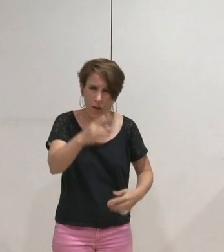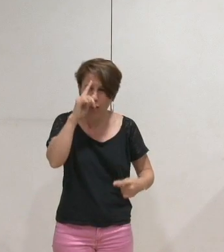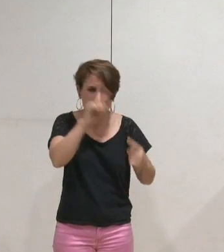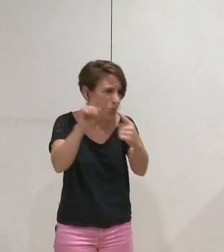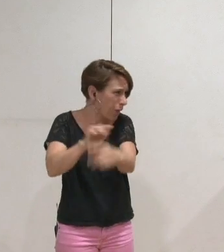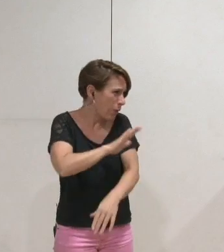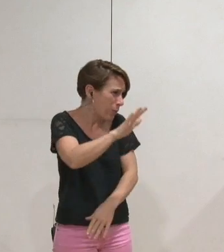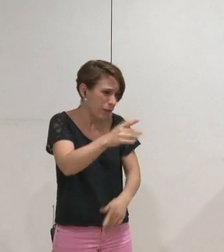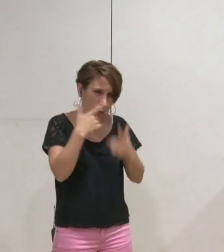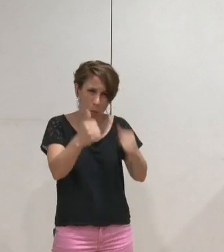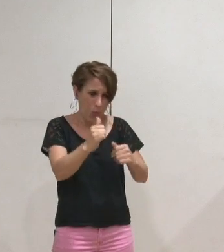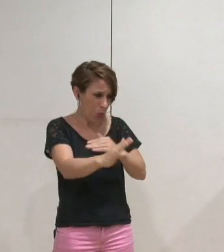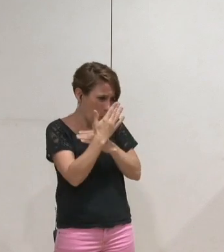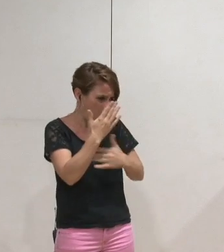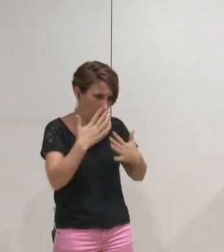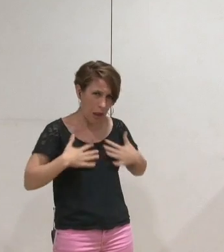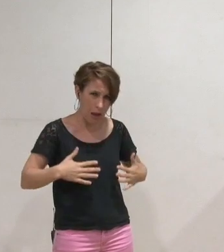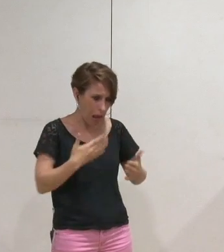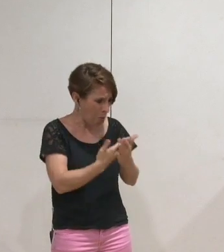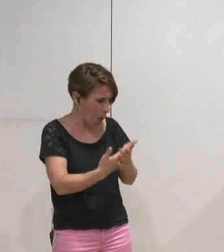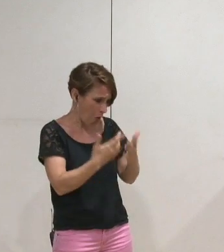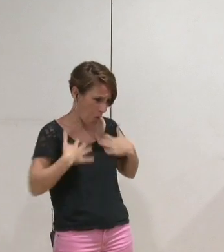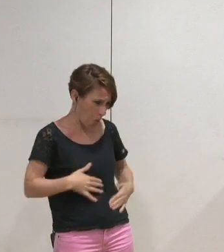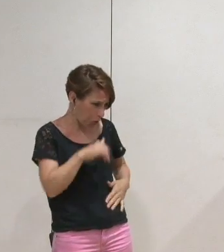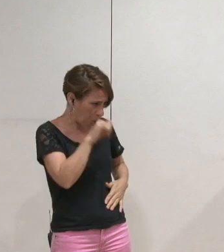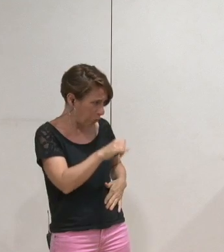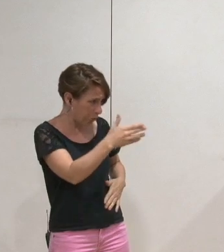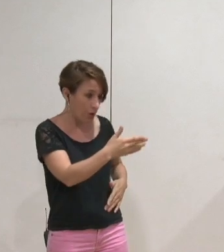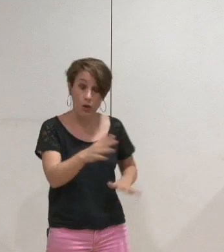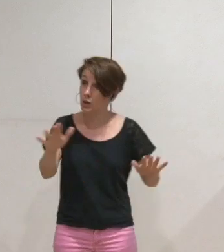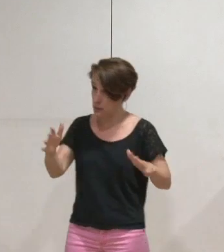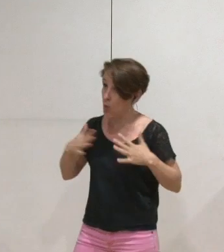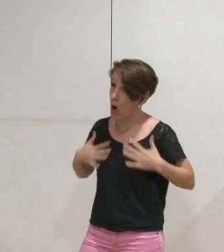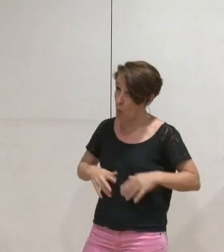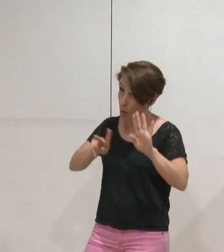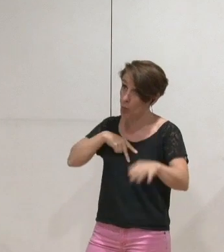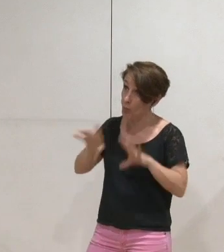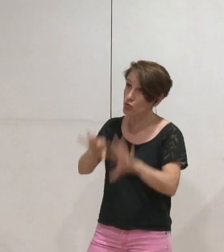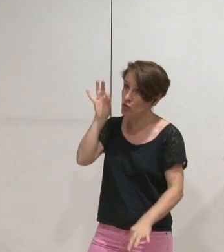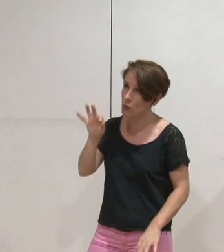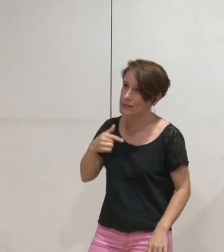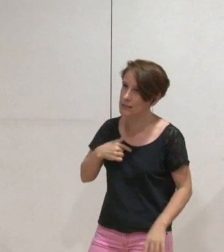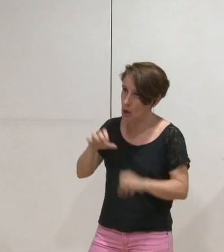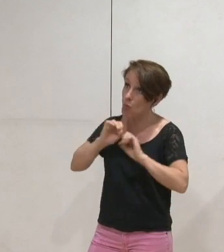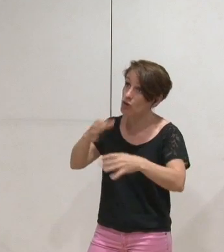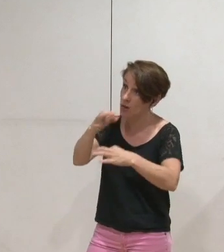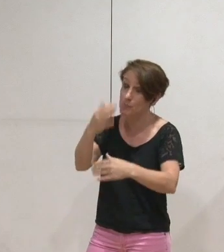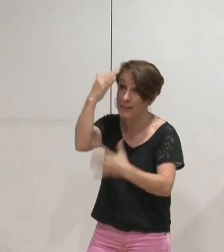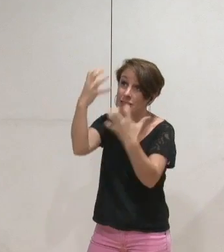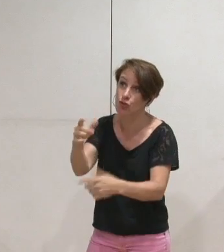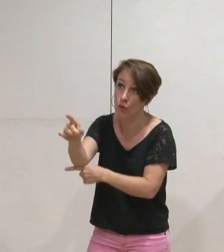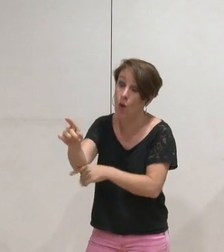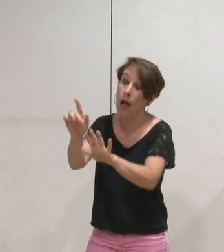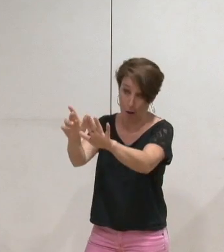vous en faites une fois de plus la et maintenant vous me laissez par je vous laisse parler si je veux et donc